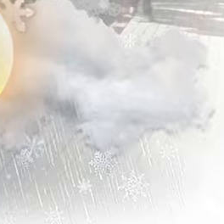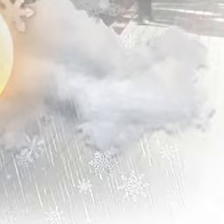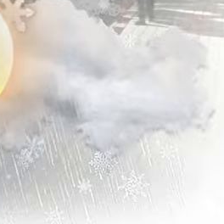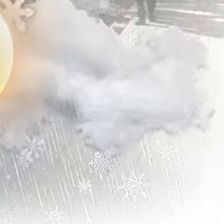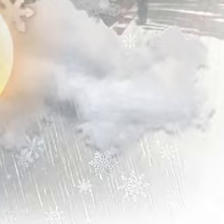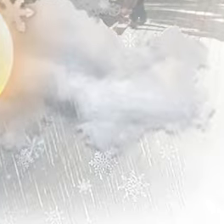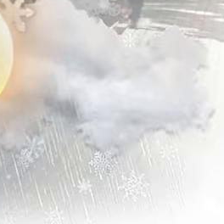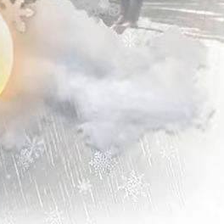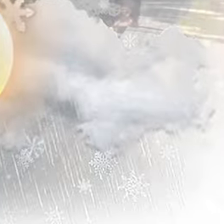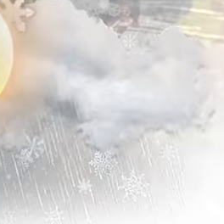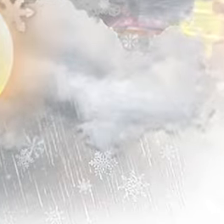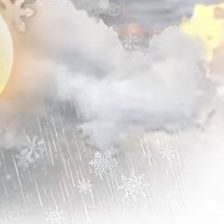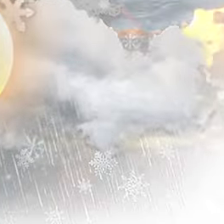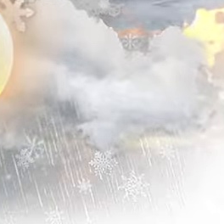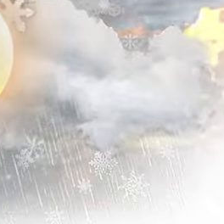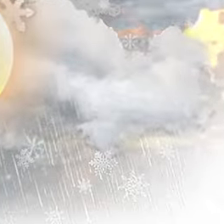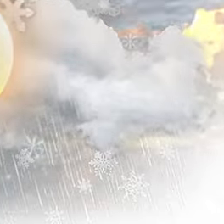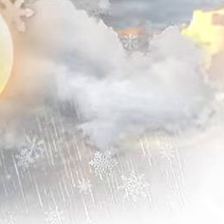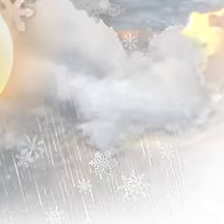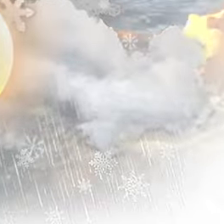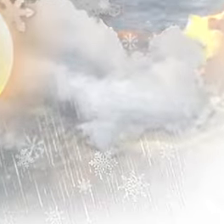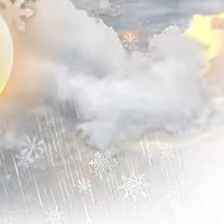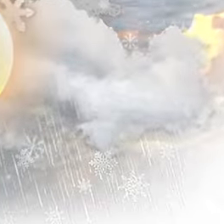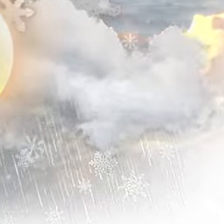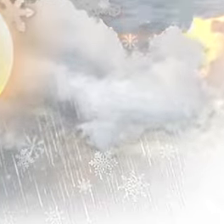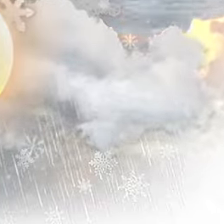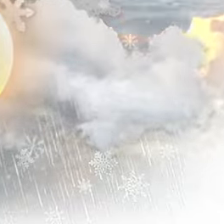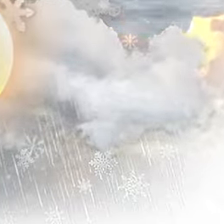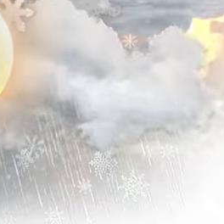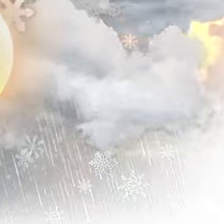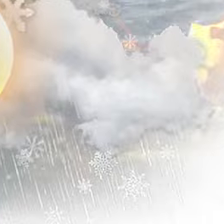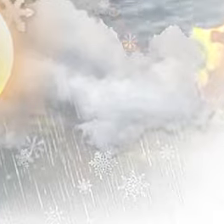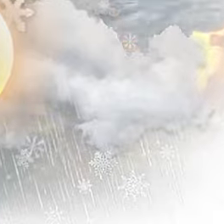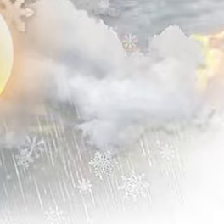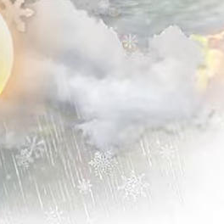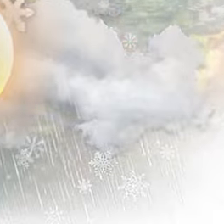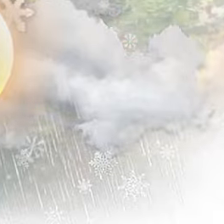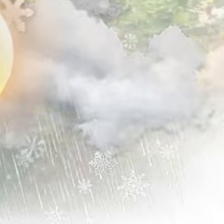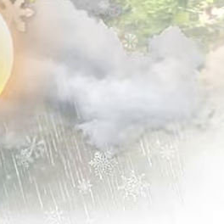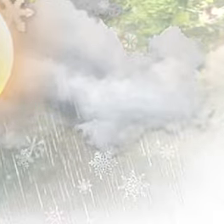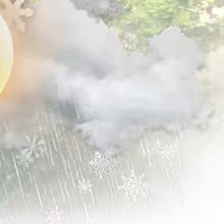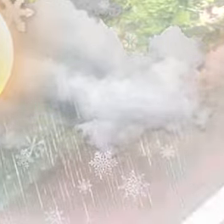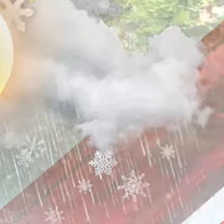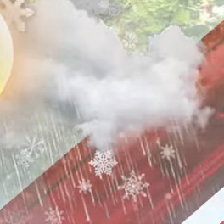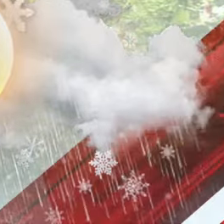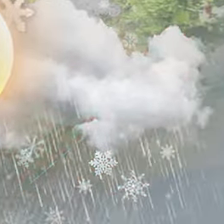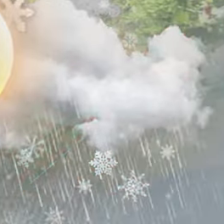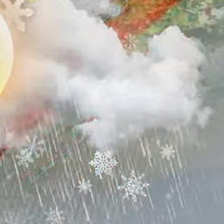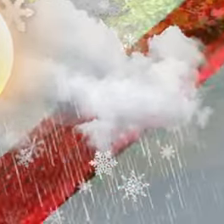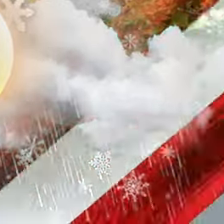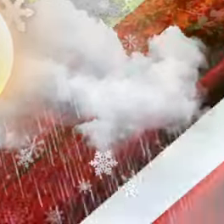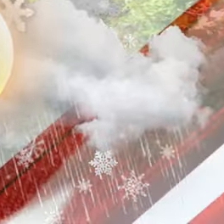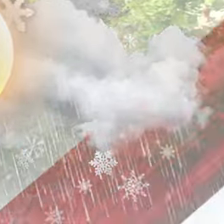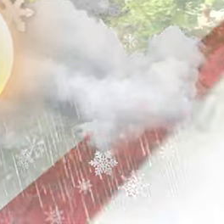на секунду. У Навагрудку каля 1 градуса марозу раніцай і да 0 днём і